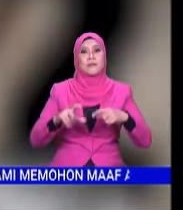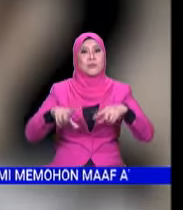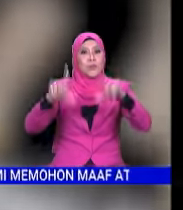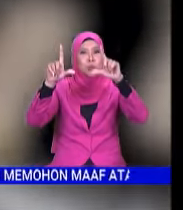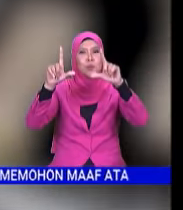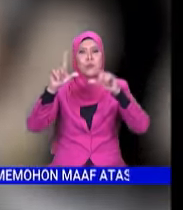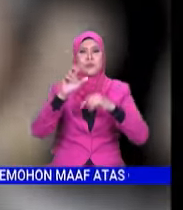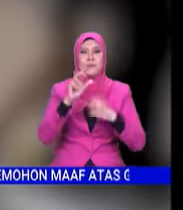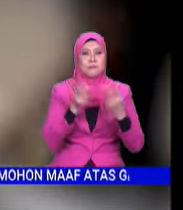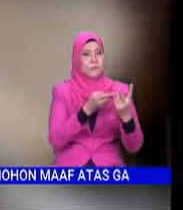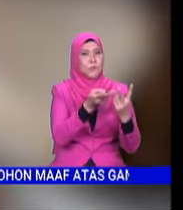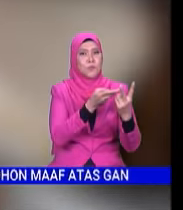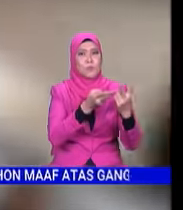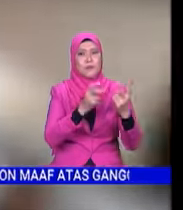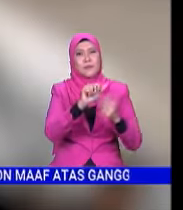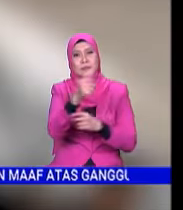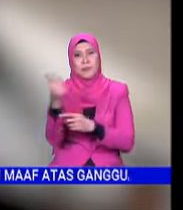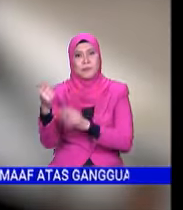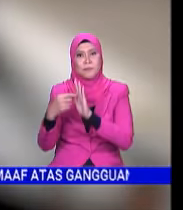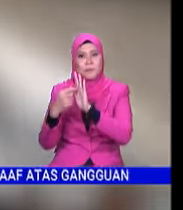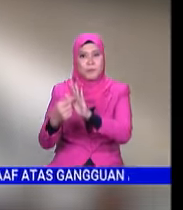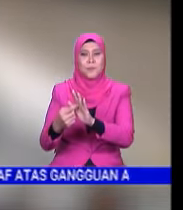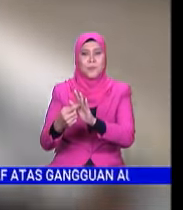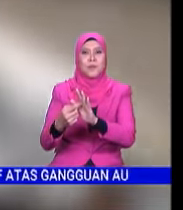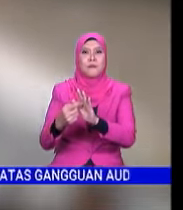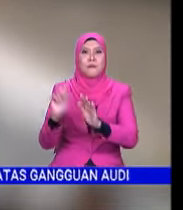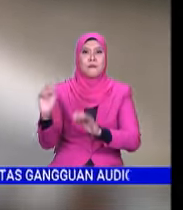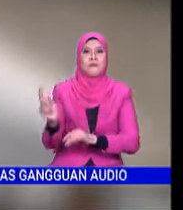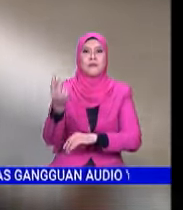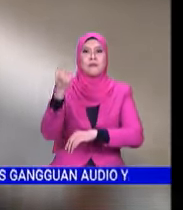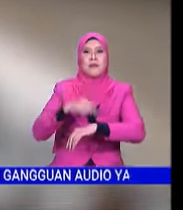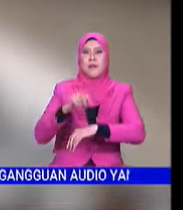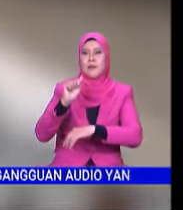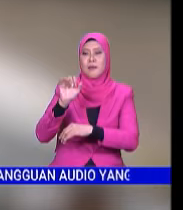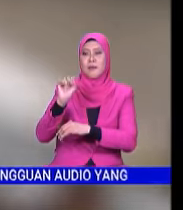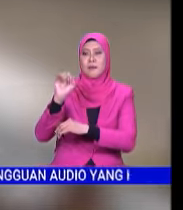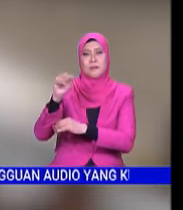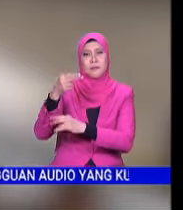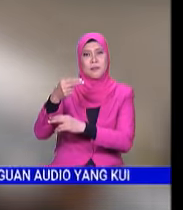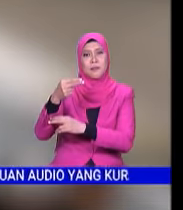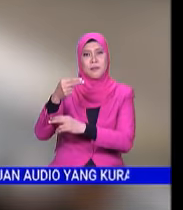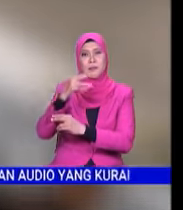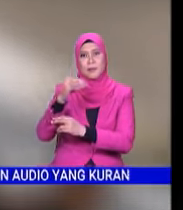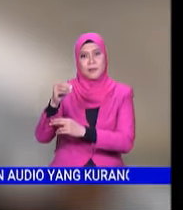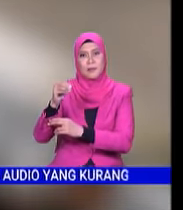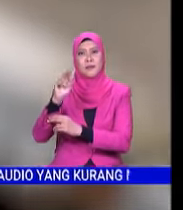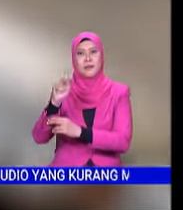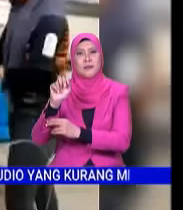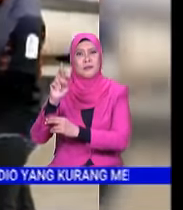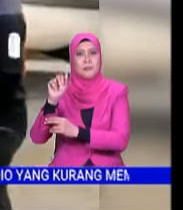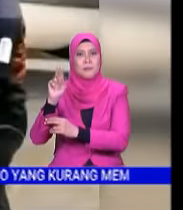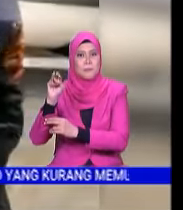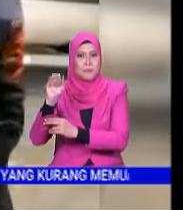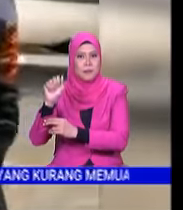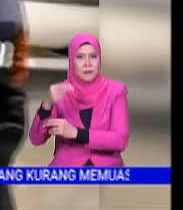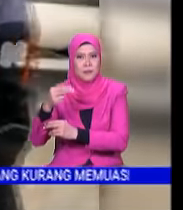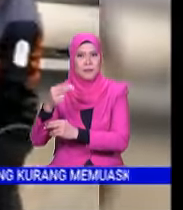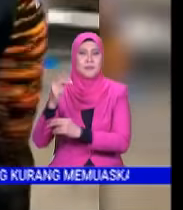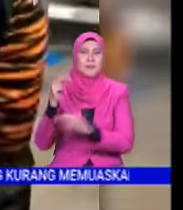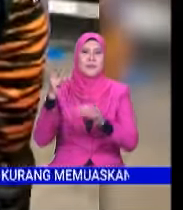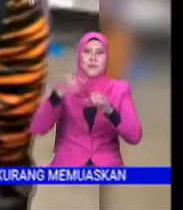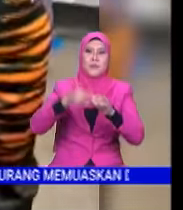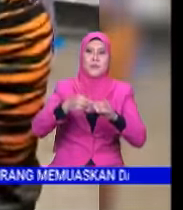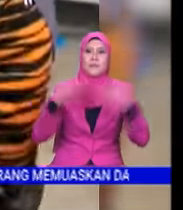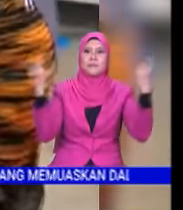Nizam dan Nur Sazrin selain penampilan jurung Nuraisyah Jamil dan Juni Karimah Nur Jamali di Tomasha itu.